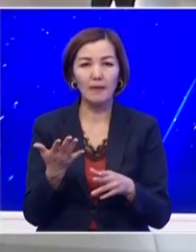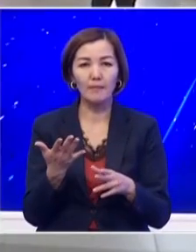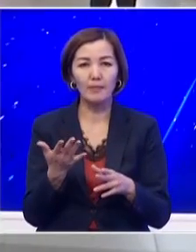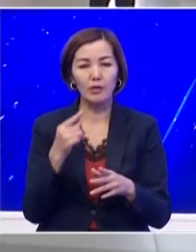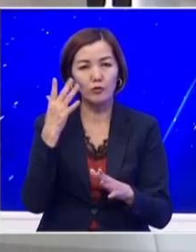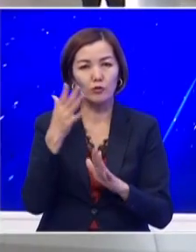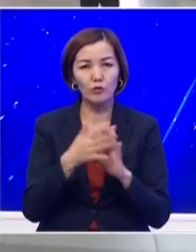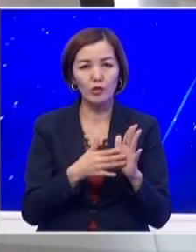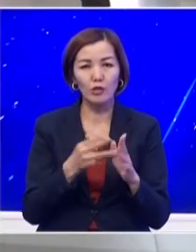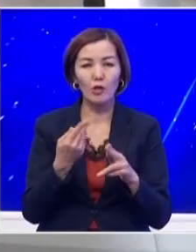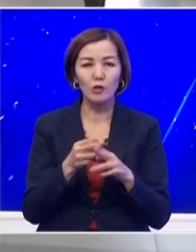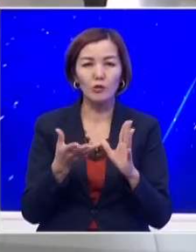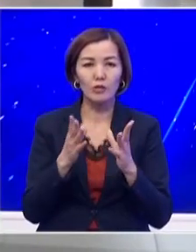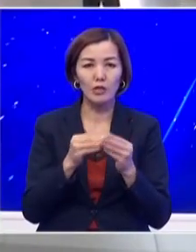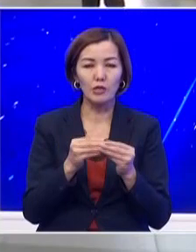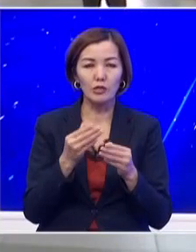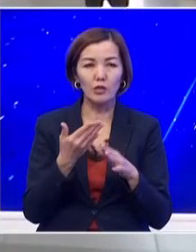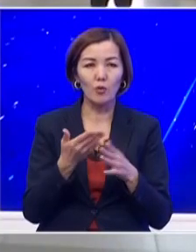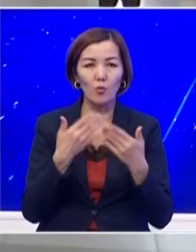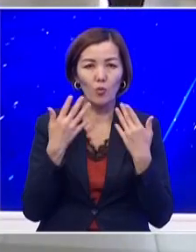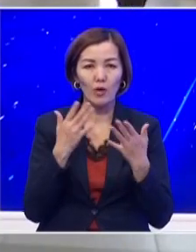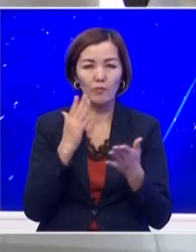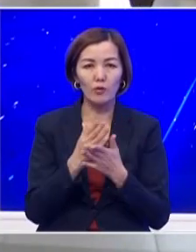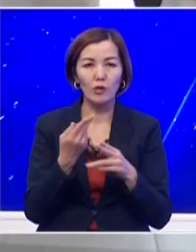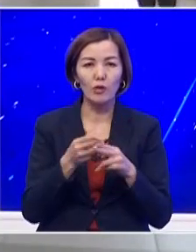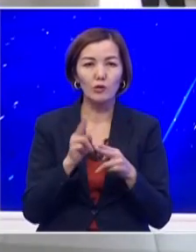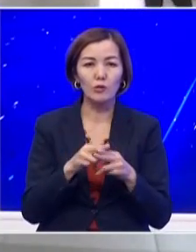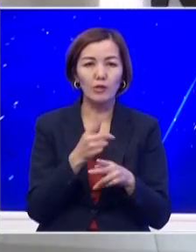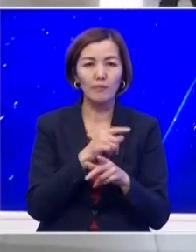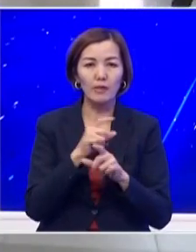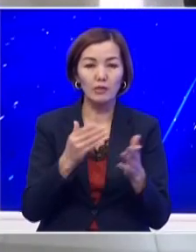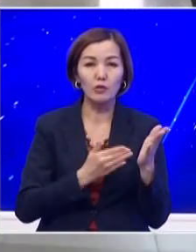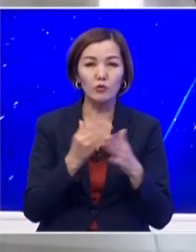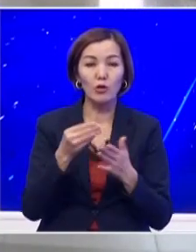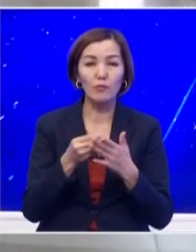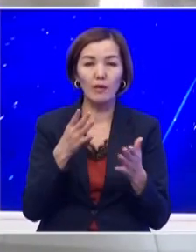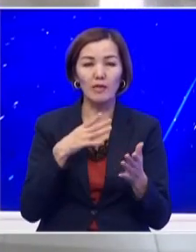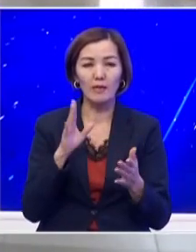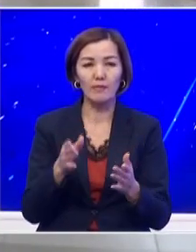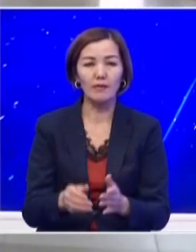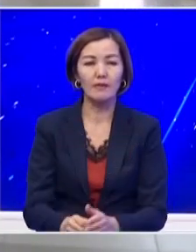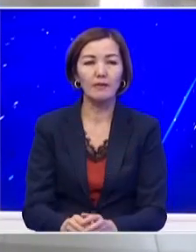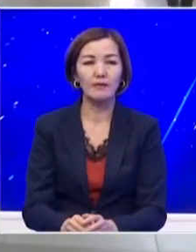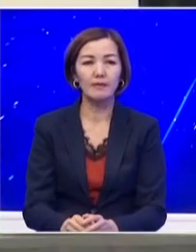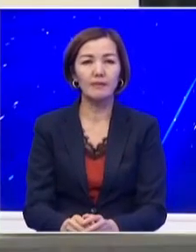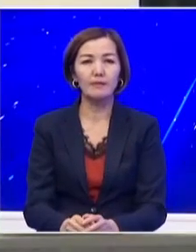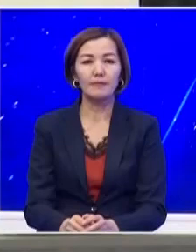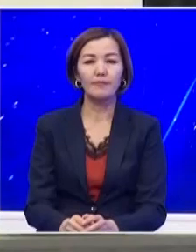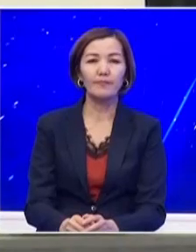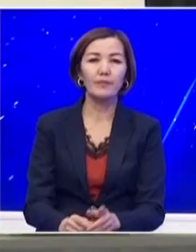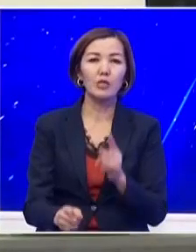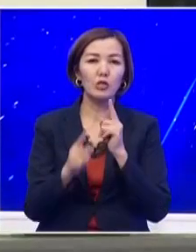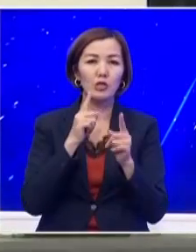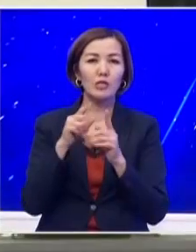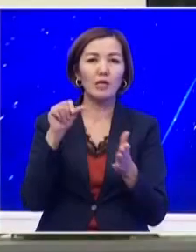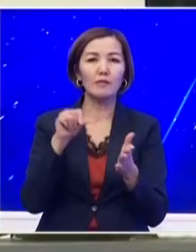ұғынады. Сондықтан нәтижеге жету қиын емес. Сондықтан мен сіздердің медицинаны жоғары бағалаймын. Алқалы жиында